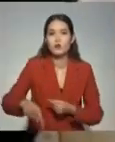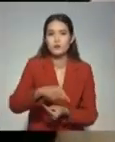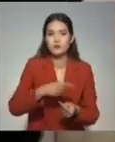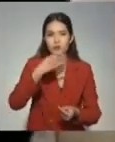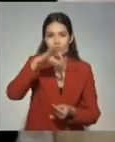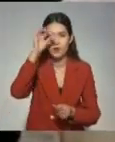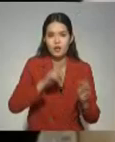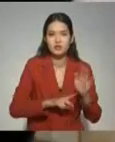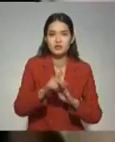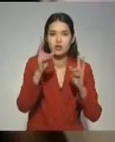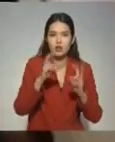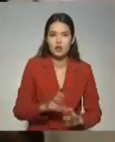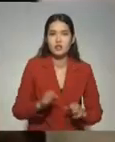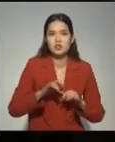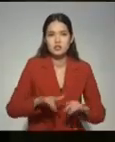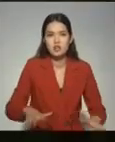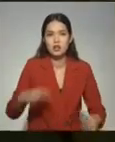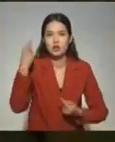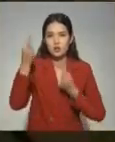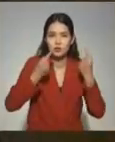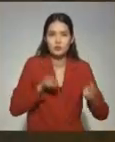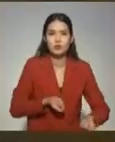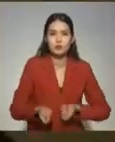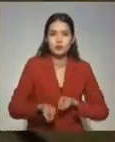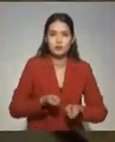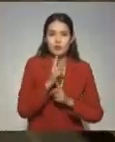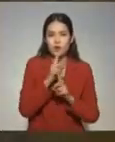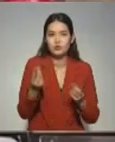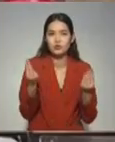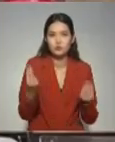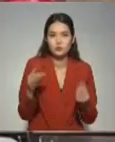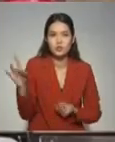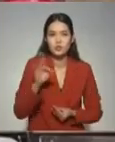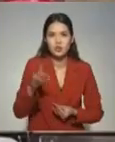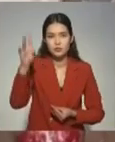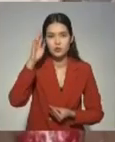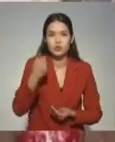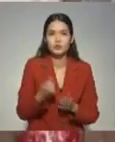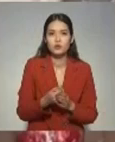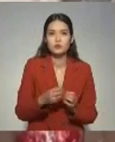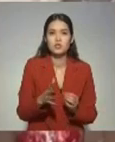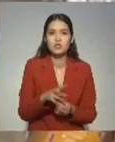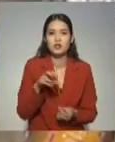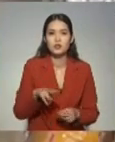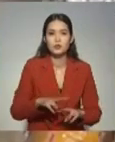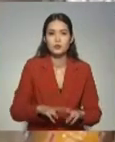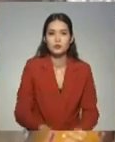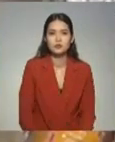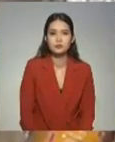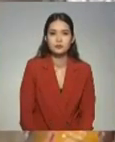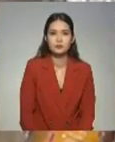полиции начато расследование. За распространение психотропных веществ в особо крупных размерах парням грозит до 15 лет тюрьмы.